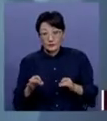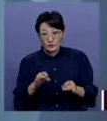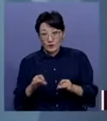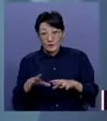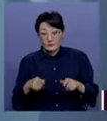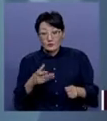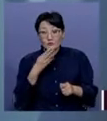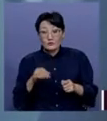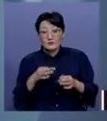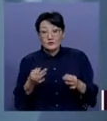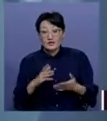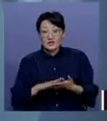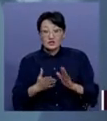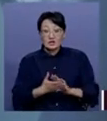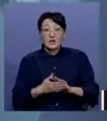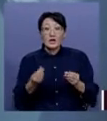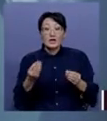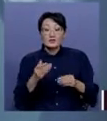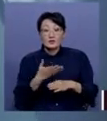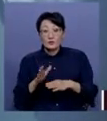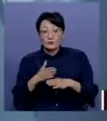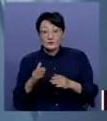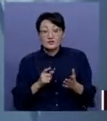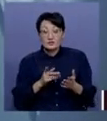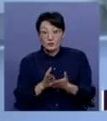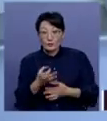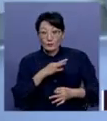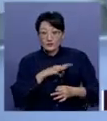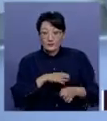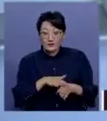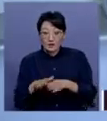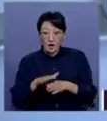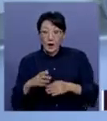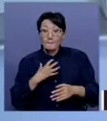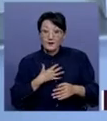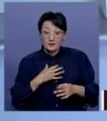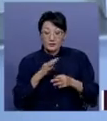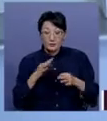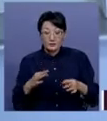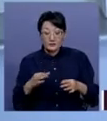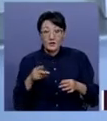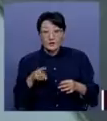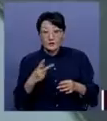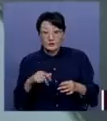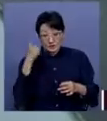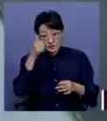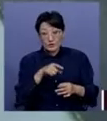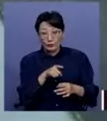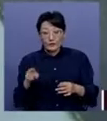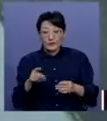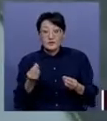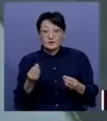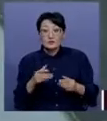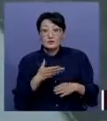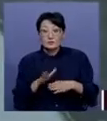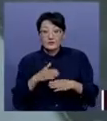Президент өз сөзінде қазіргі жағдайда ақша несие саясатын тиімді іске асырудың маңыздылығын атап өтіп, 2030 жылға дейінгі ақша